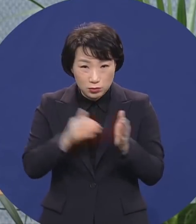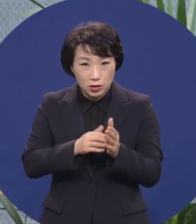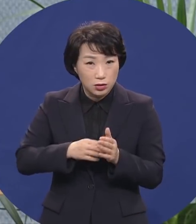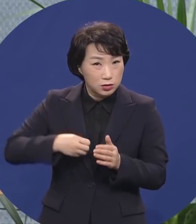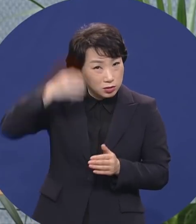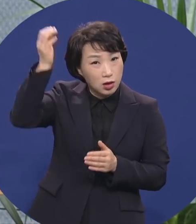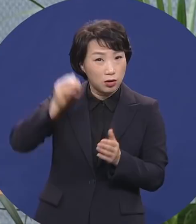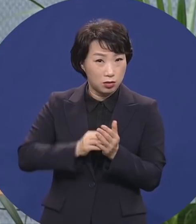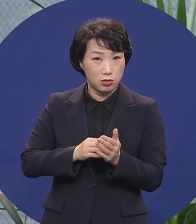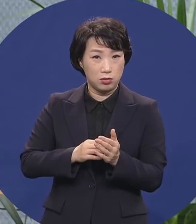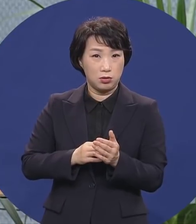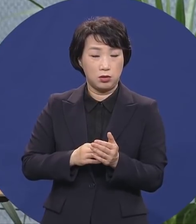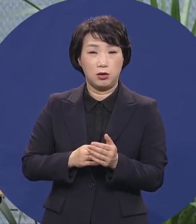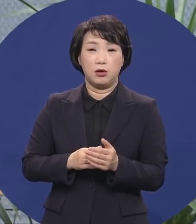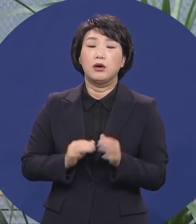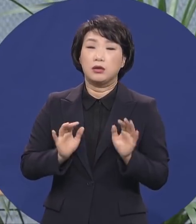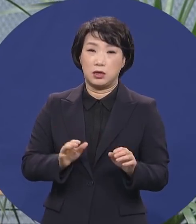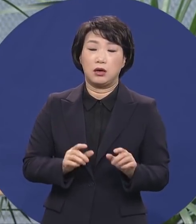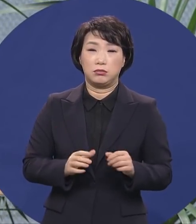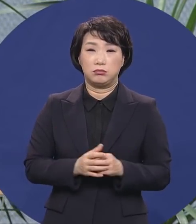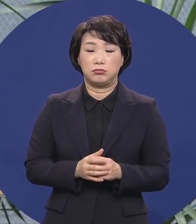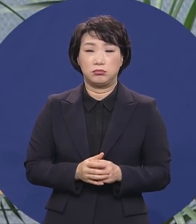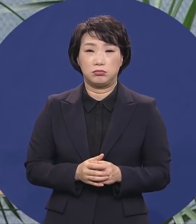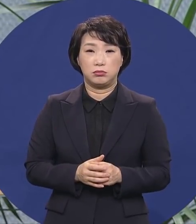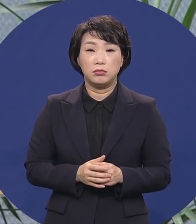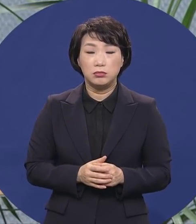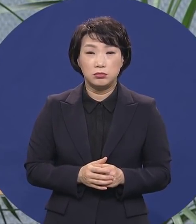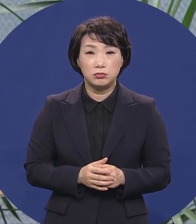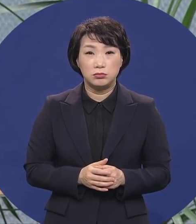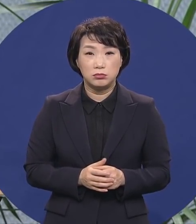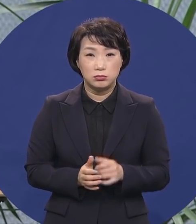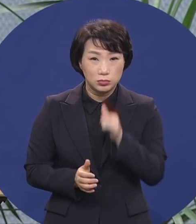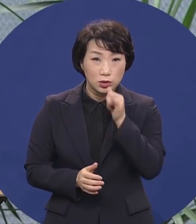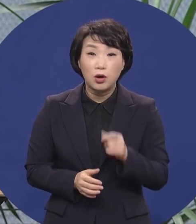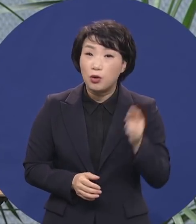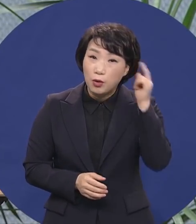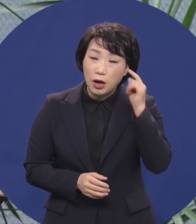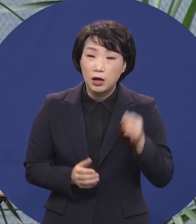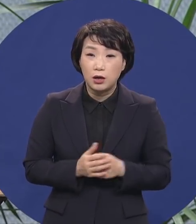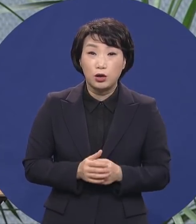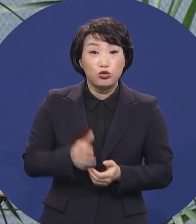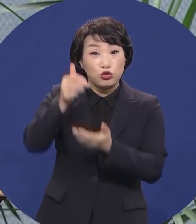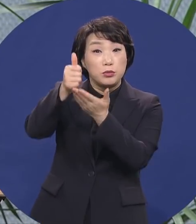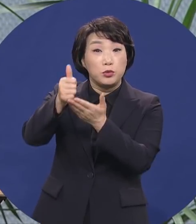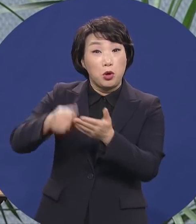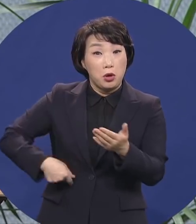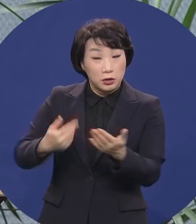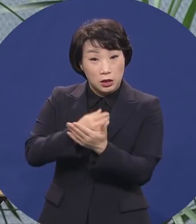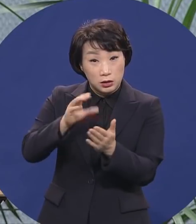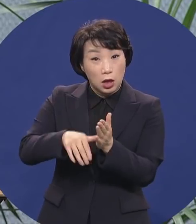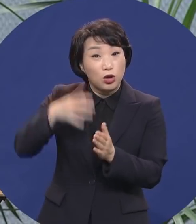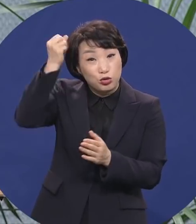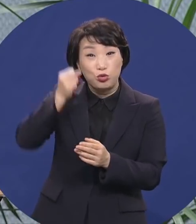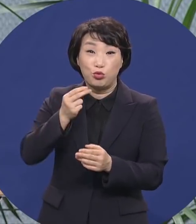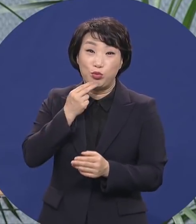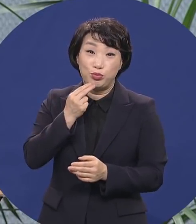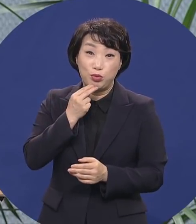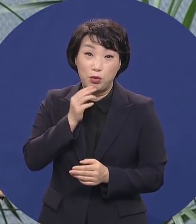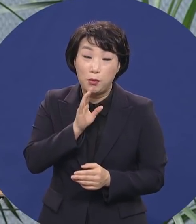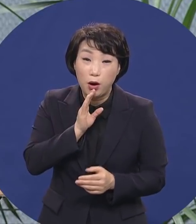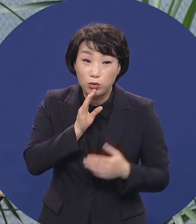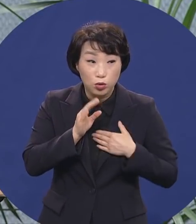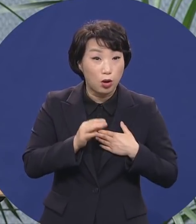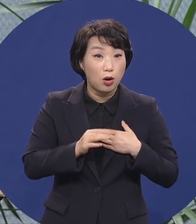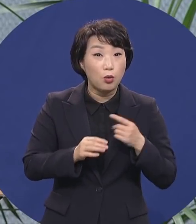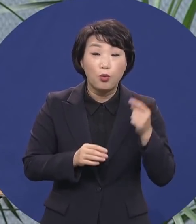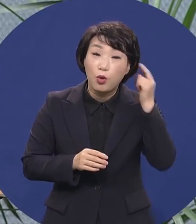안 그러면 자꾸 살아갑니다. 왜 그러냐? 주님도 회개해서 기억도 안 나는데 내가